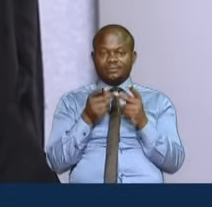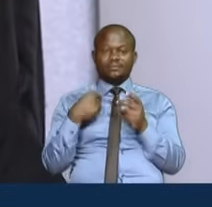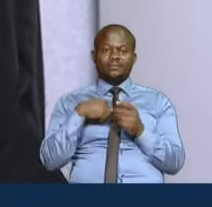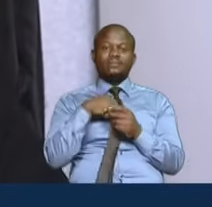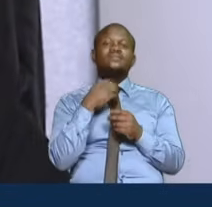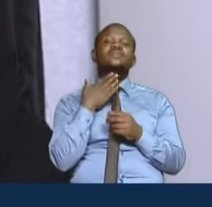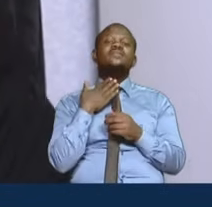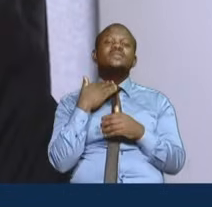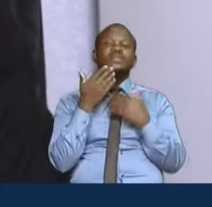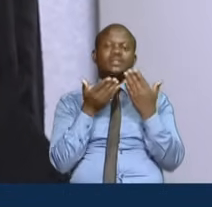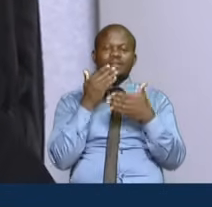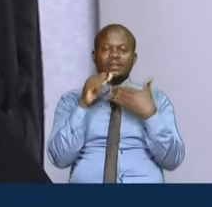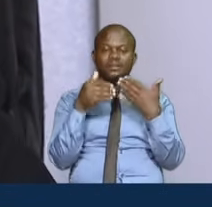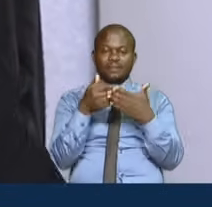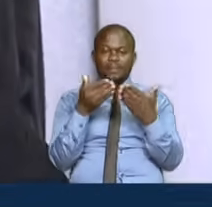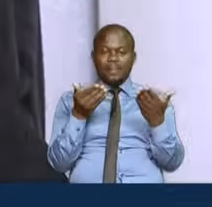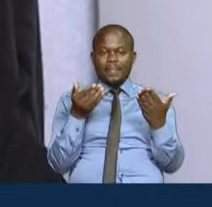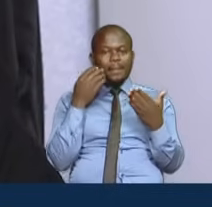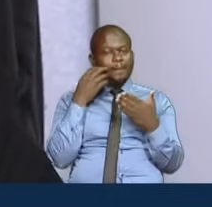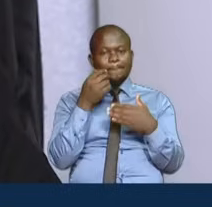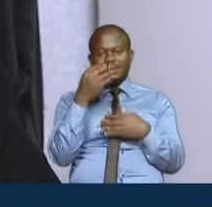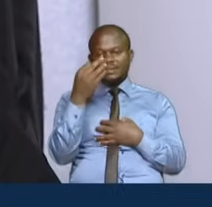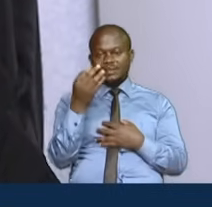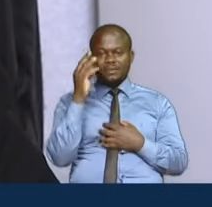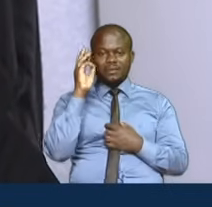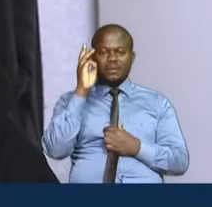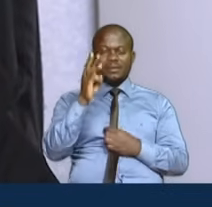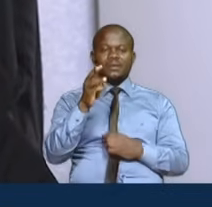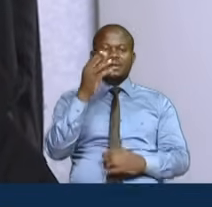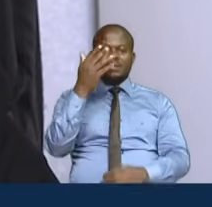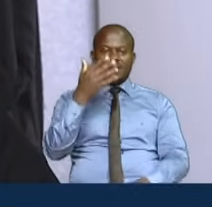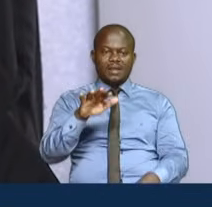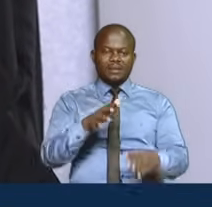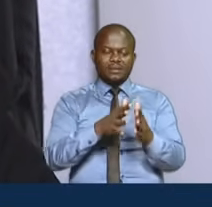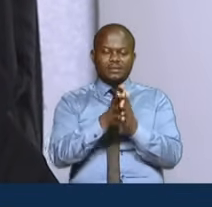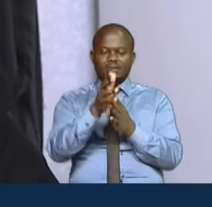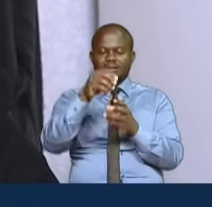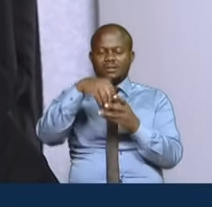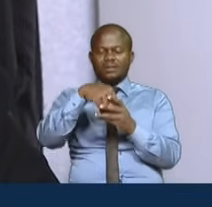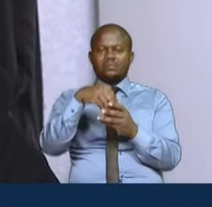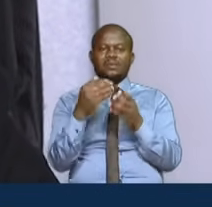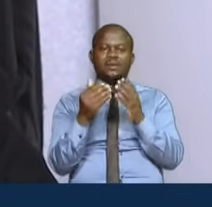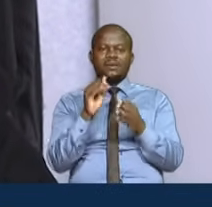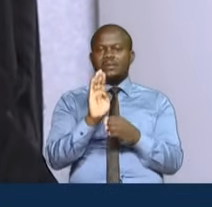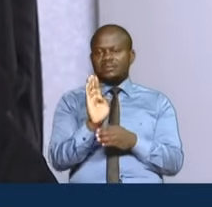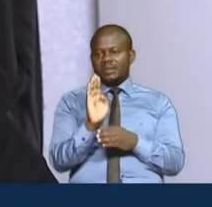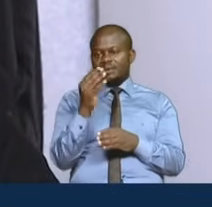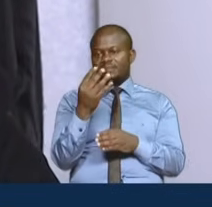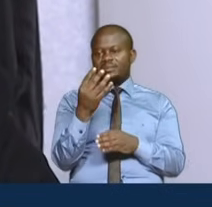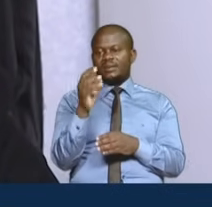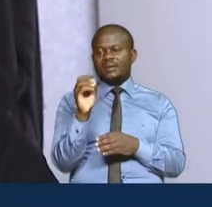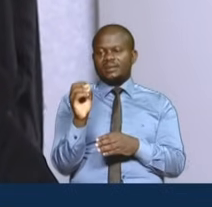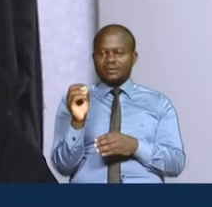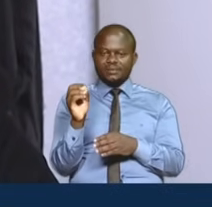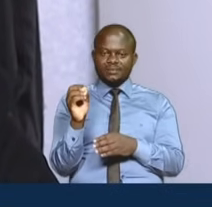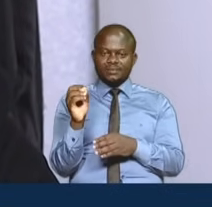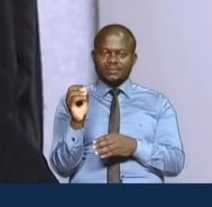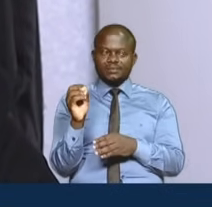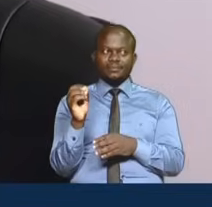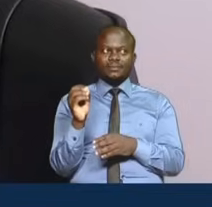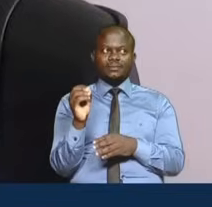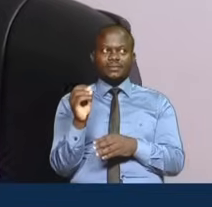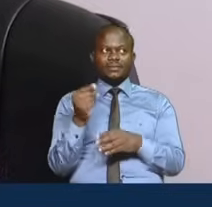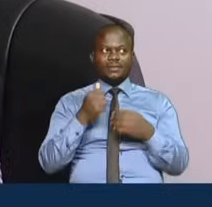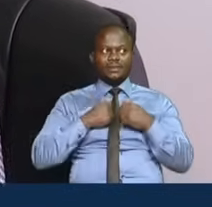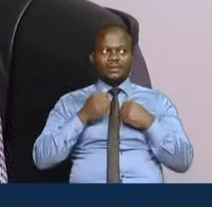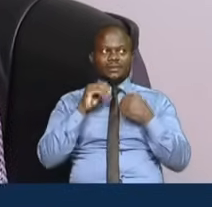nibura aya mezi atatu azarangira dushoyemo miliyoni 400 z'amafaranga y'u Rwanda.